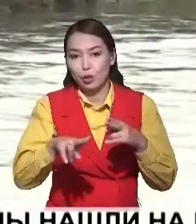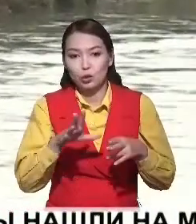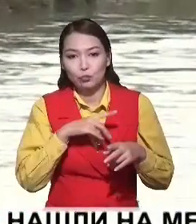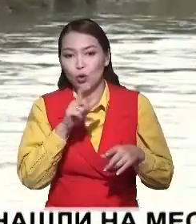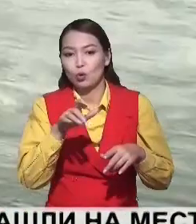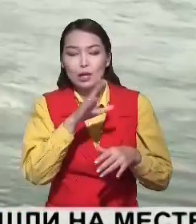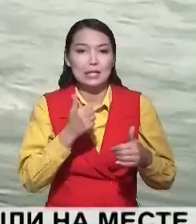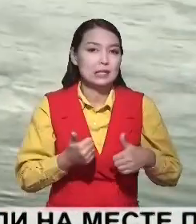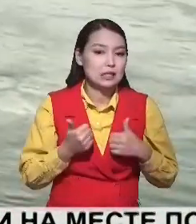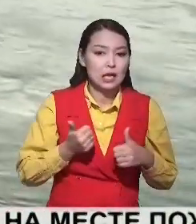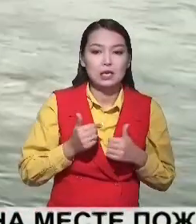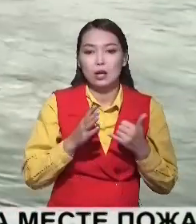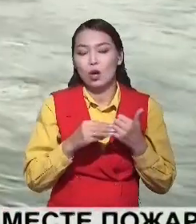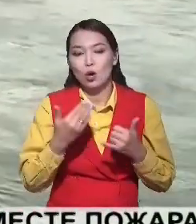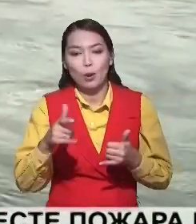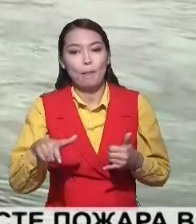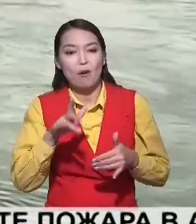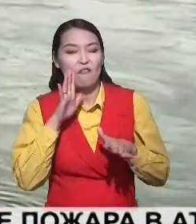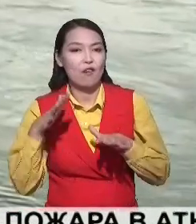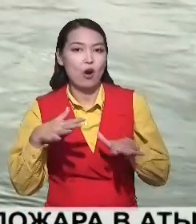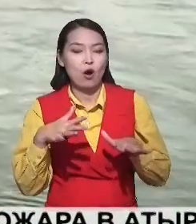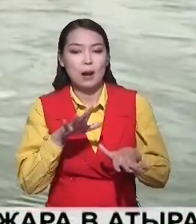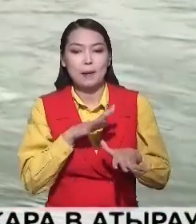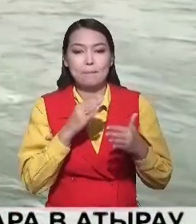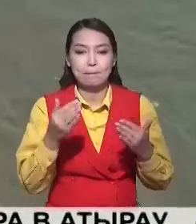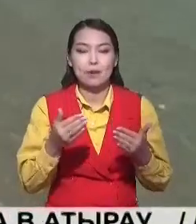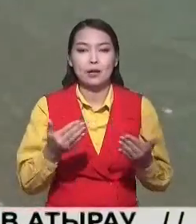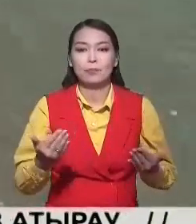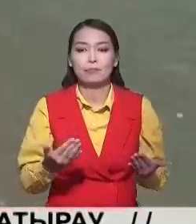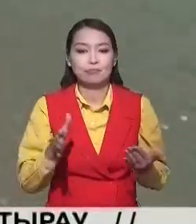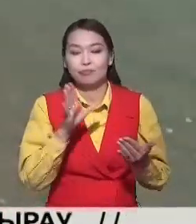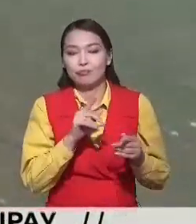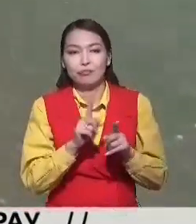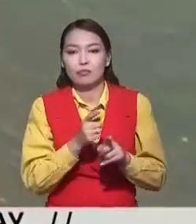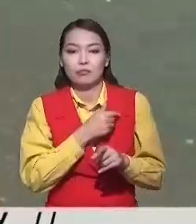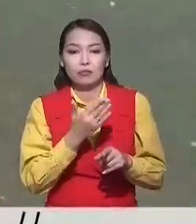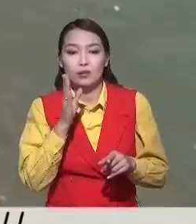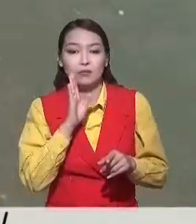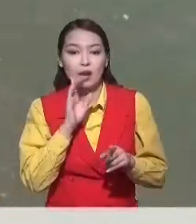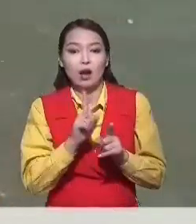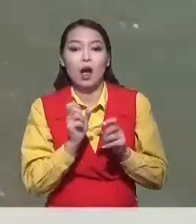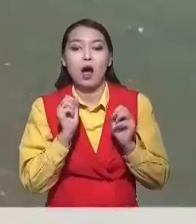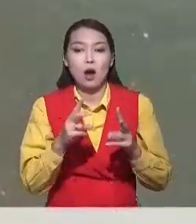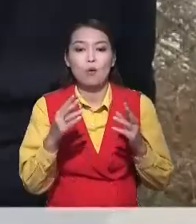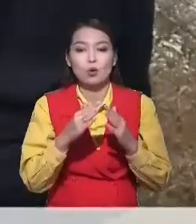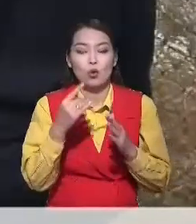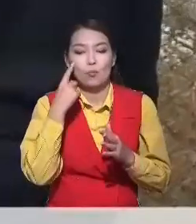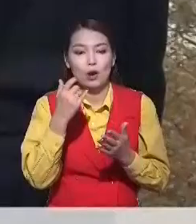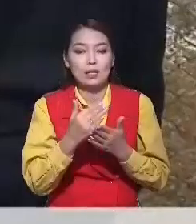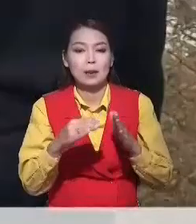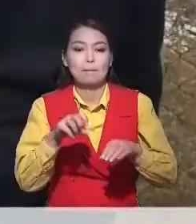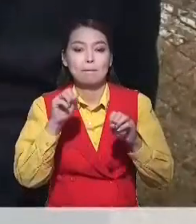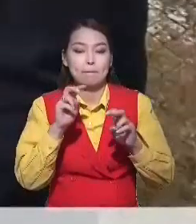сараи, земли, пол огородов упало. Переселяться жители не хотели. Даже когда вода стала угрожать домам, верили, что специалисты